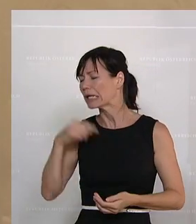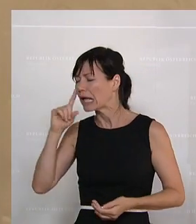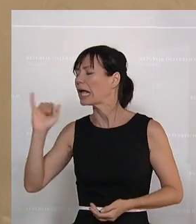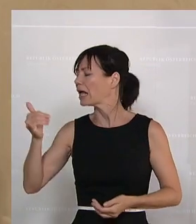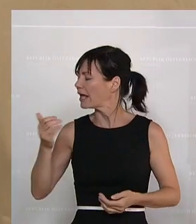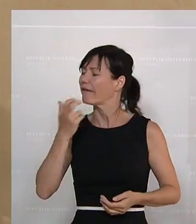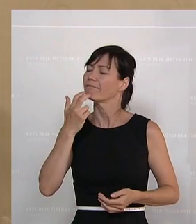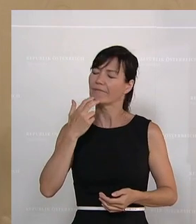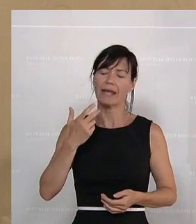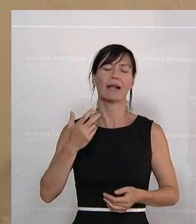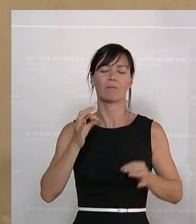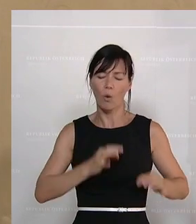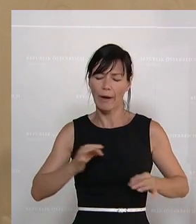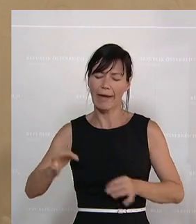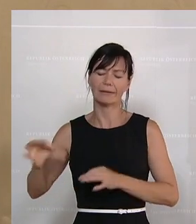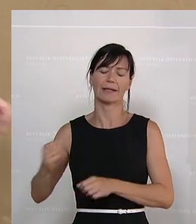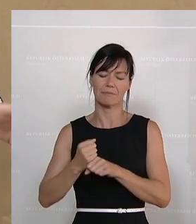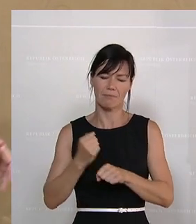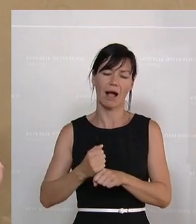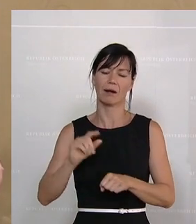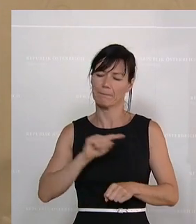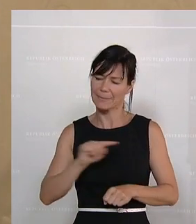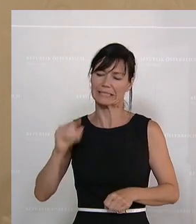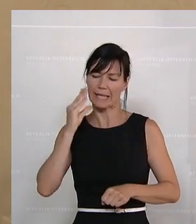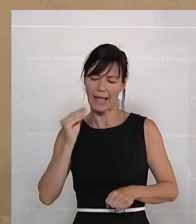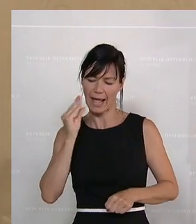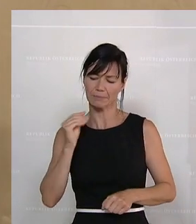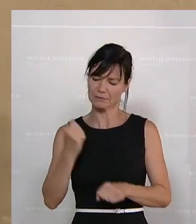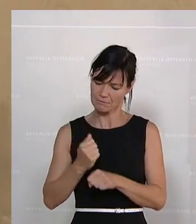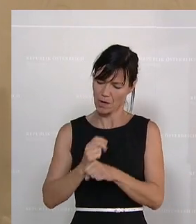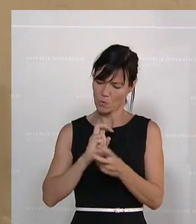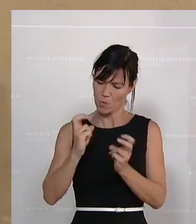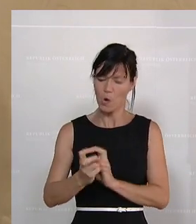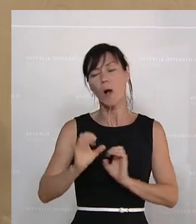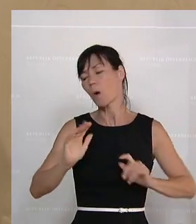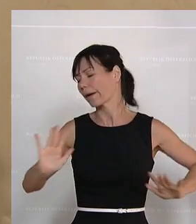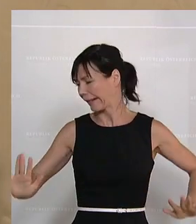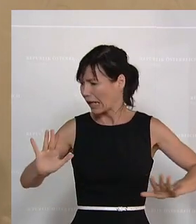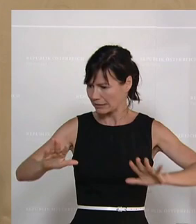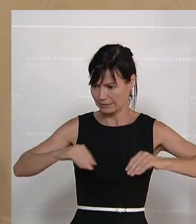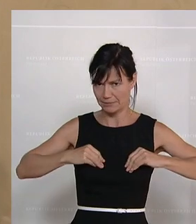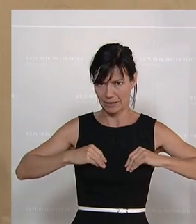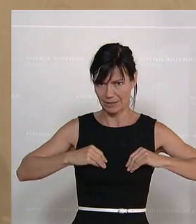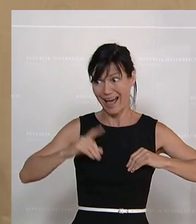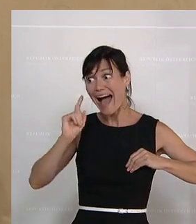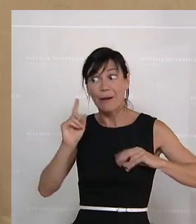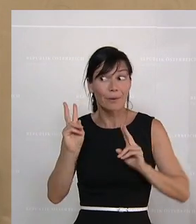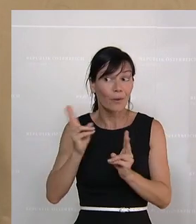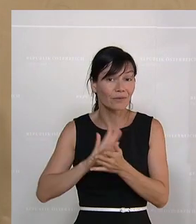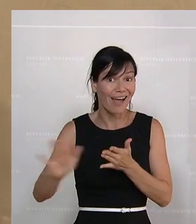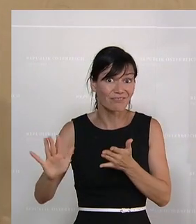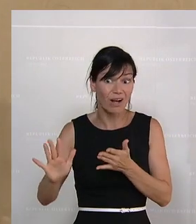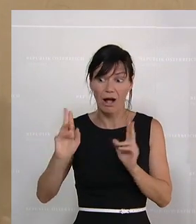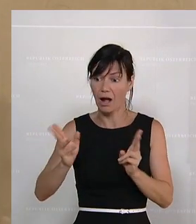machen wollen und nicht verbuschen und dann ist vielleicht auch wirklich passiert wenn man es einfach machen wird könnte man es einfach